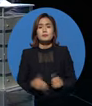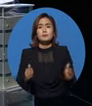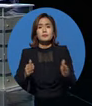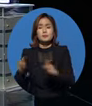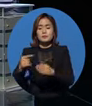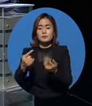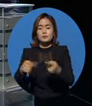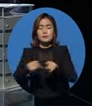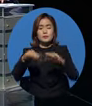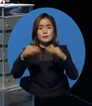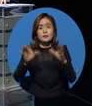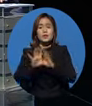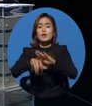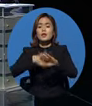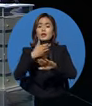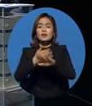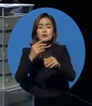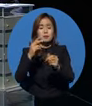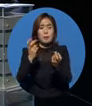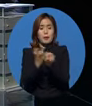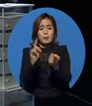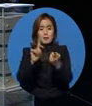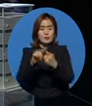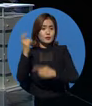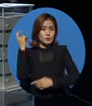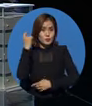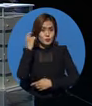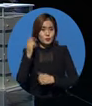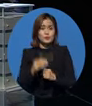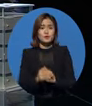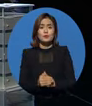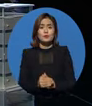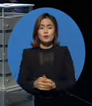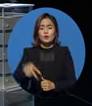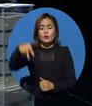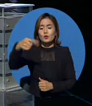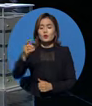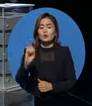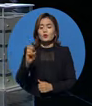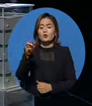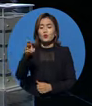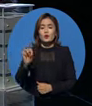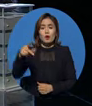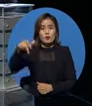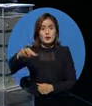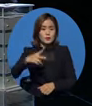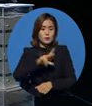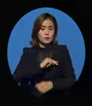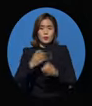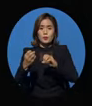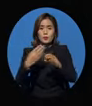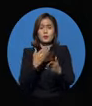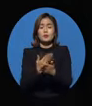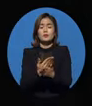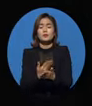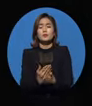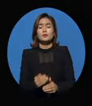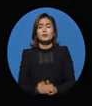더불어 민주당 혁신방안 에 대해 듣고 있습니다 이어서 성령 길 후 본 1분 30초 4로 답변해 주십시오